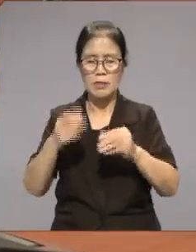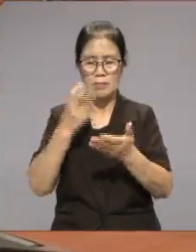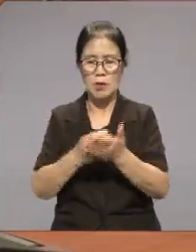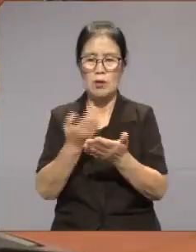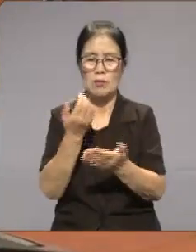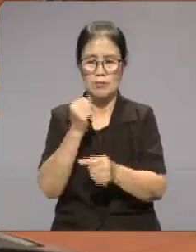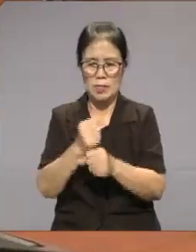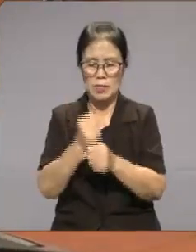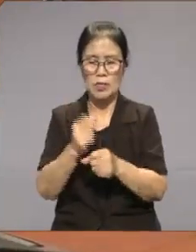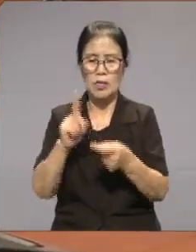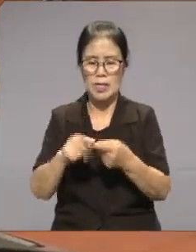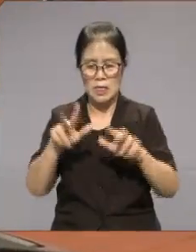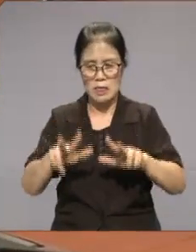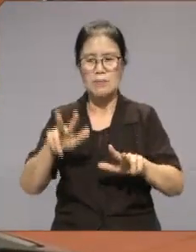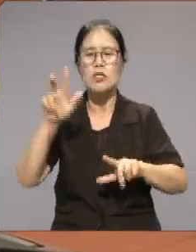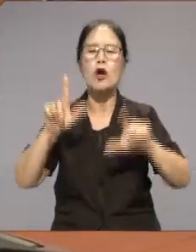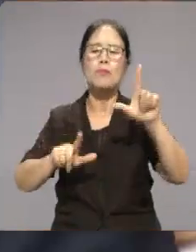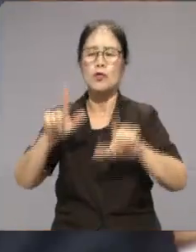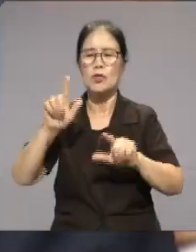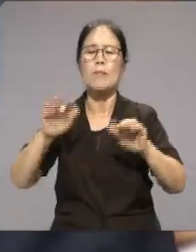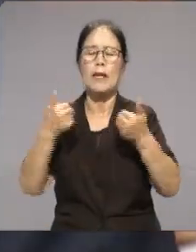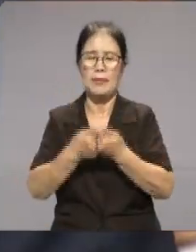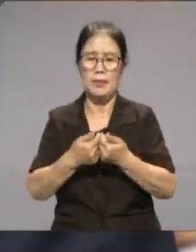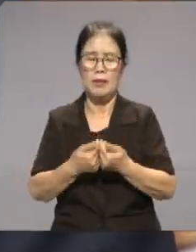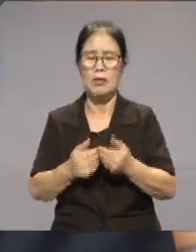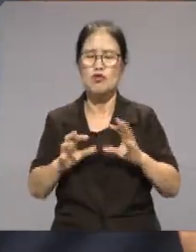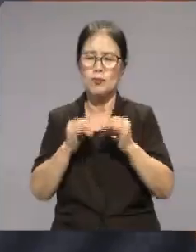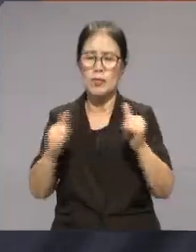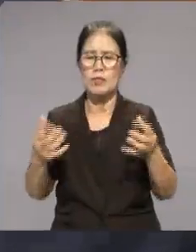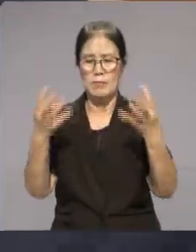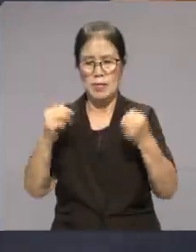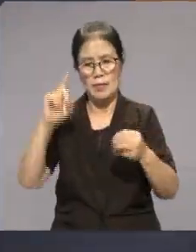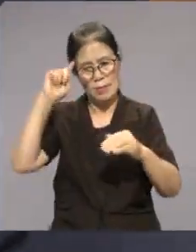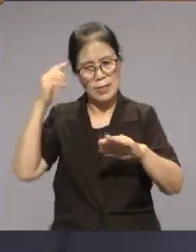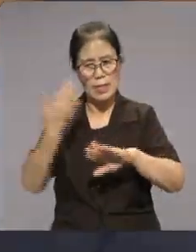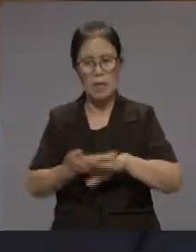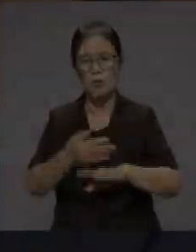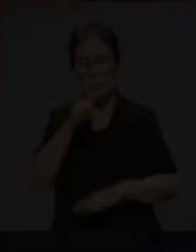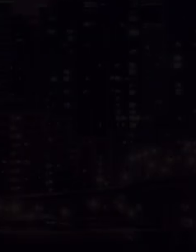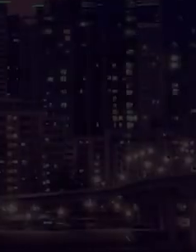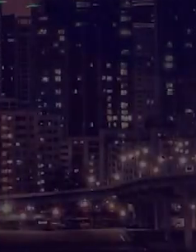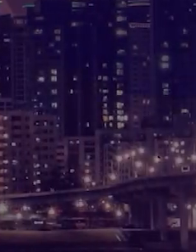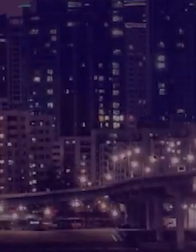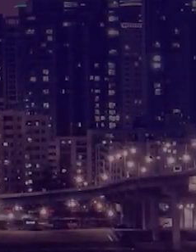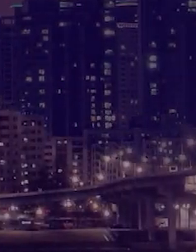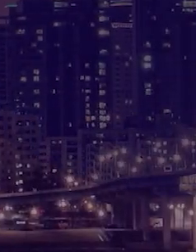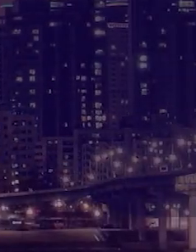지금 형태로는 반대한다면서 많은 국민이 반대하고 있다고 말했습니다